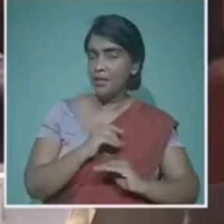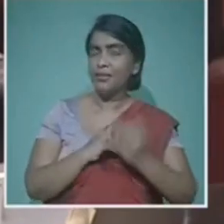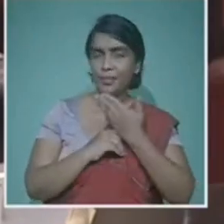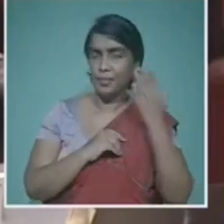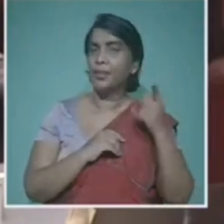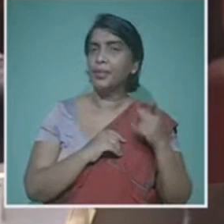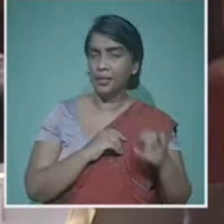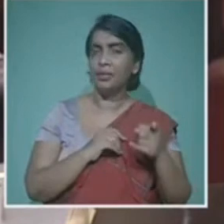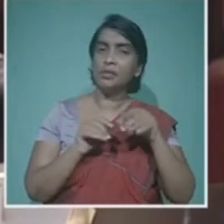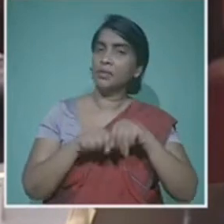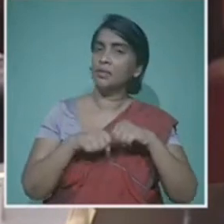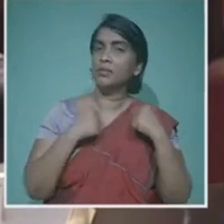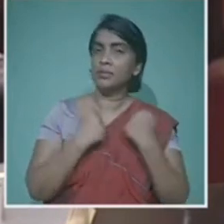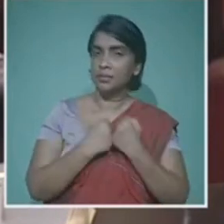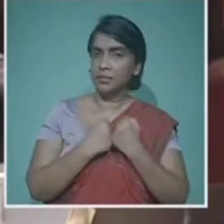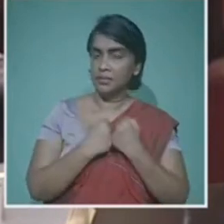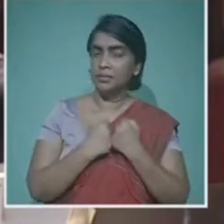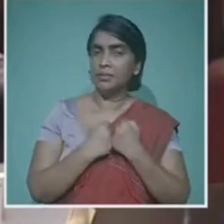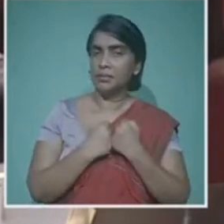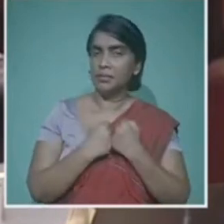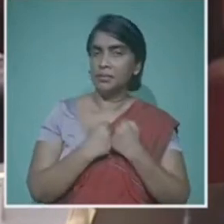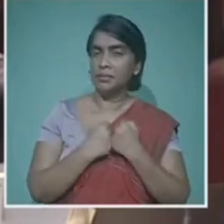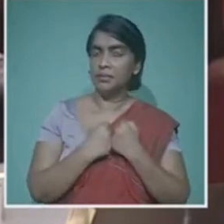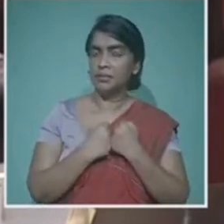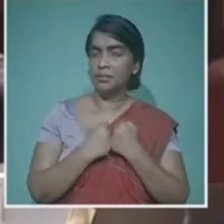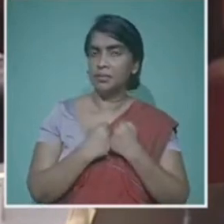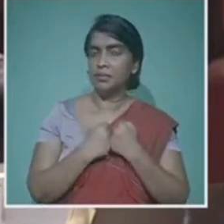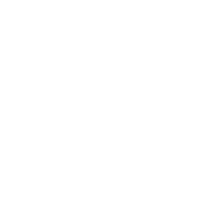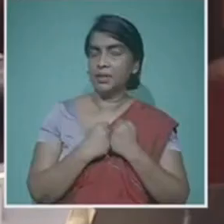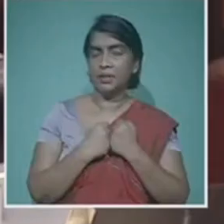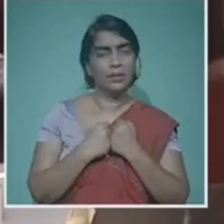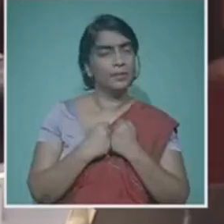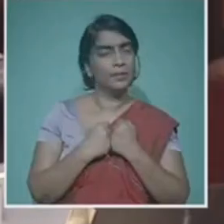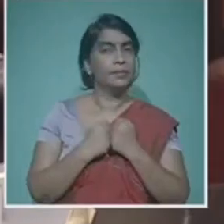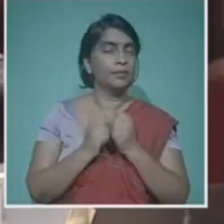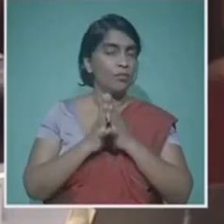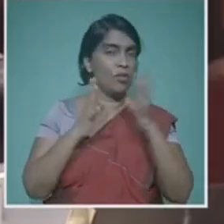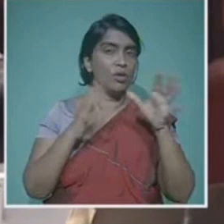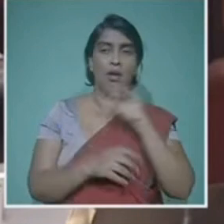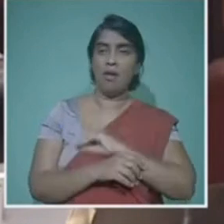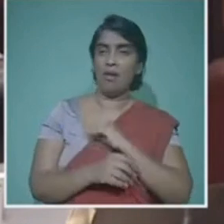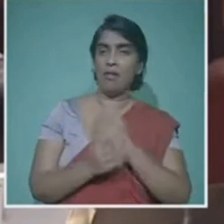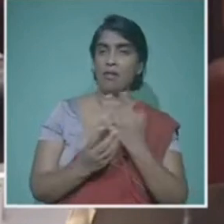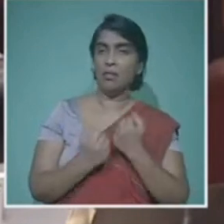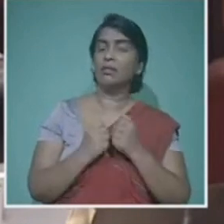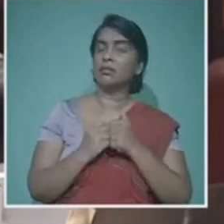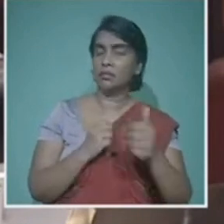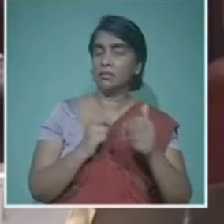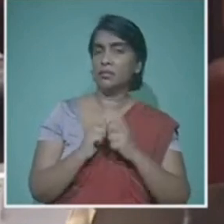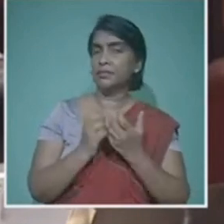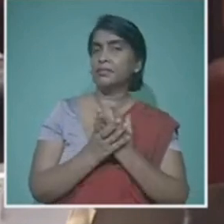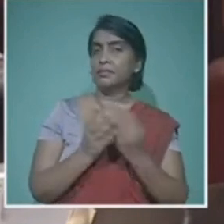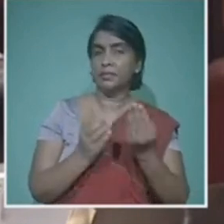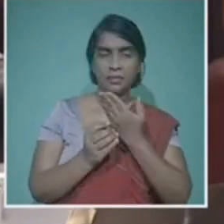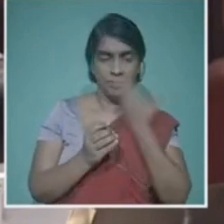கூடுதலாக மேன்மையடையும் என்பதை நான் இங்கு குறிப்பிட விரும்புகின்றேன். ஆகவே அமைச்சர் அவர்களே, எப்படி இந்த